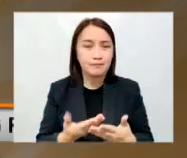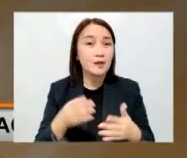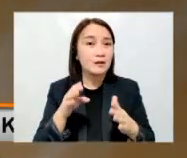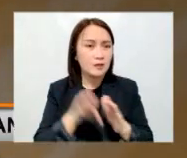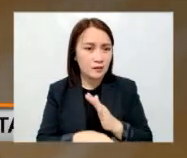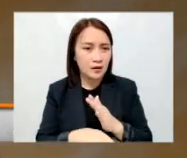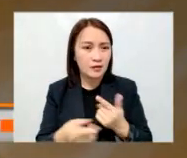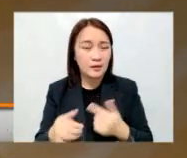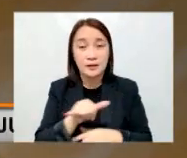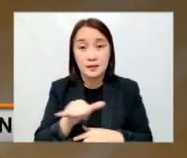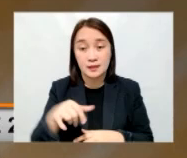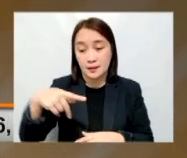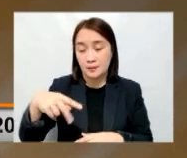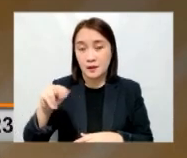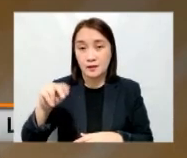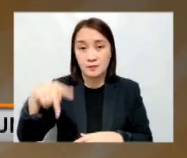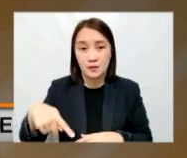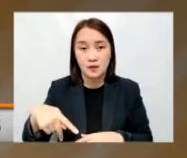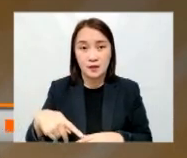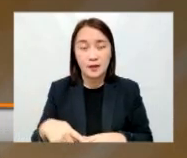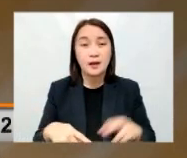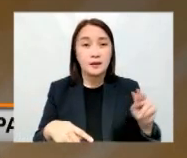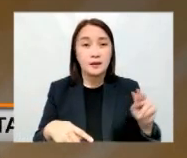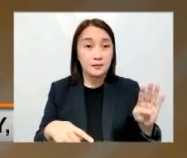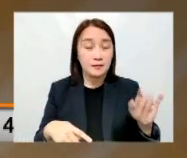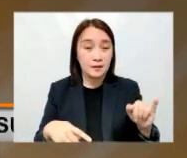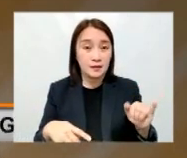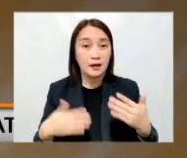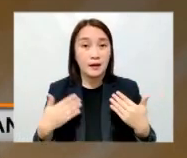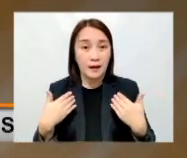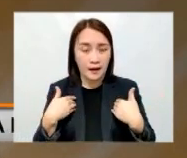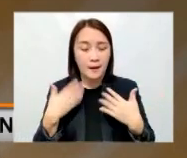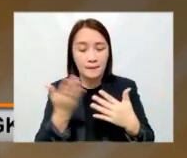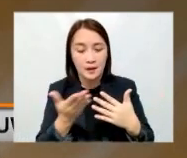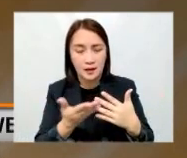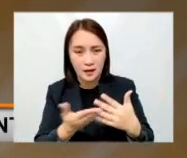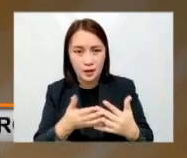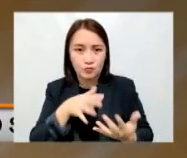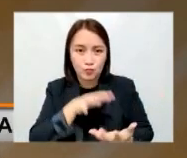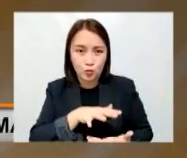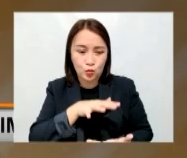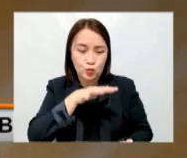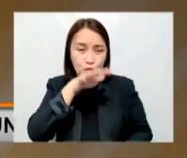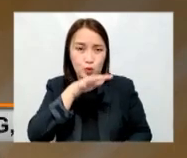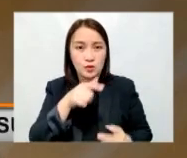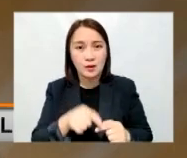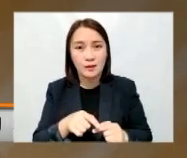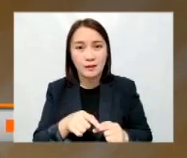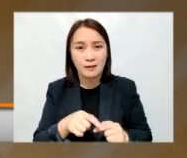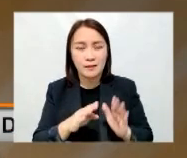polis at ng National Bureau of Investigation ang prosekusyon sa case build-up pa lang. Layo nilang itaas ang antas